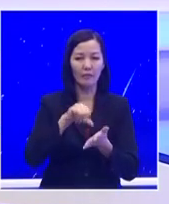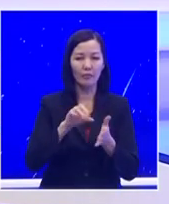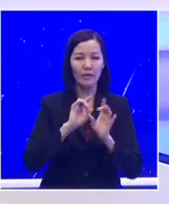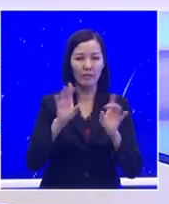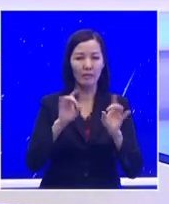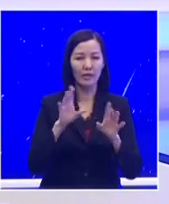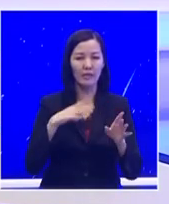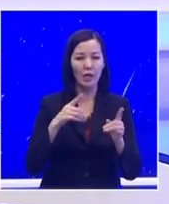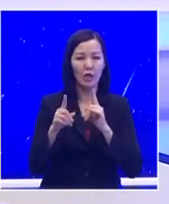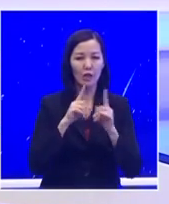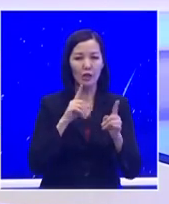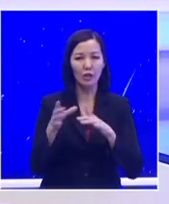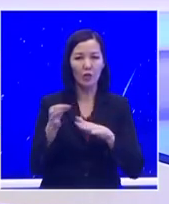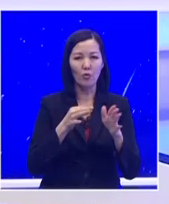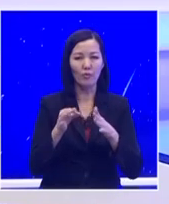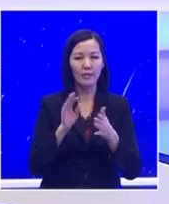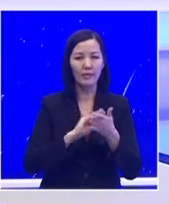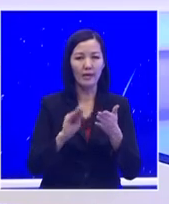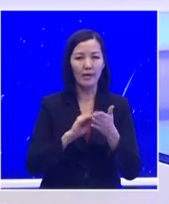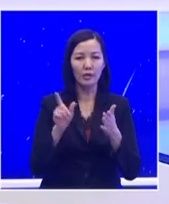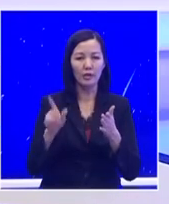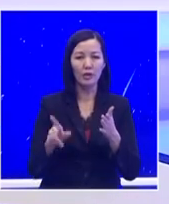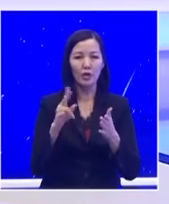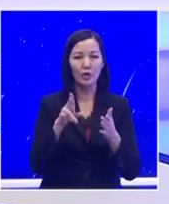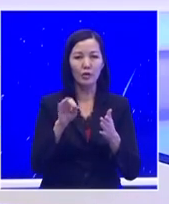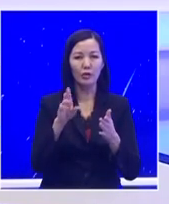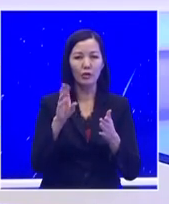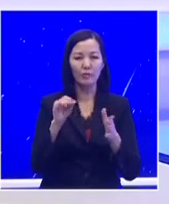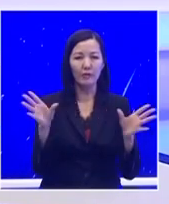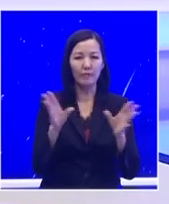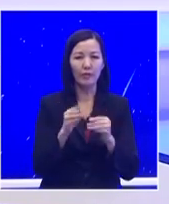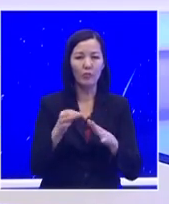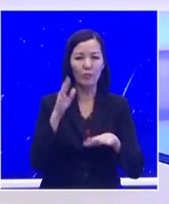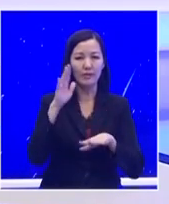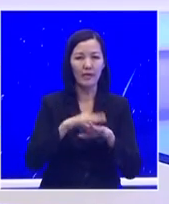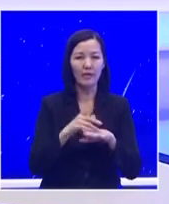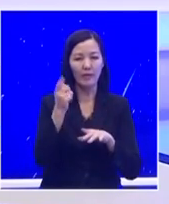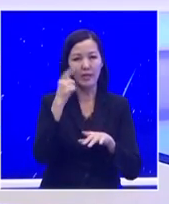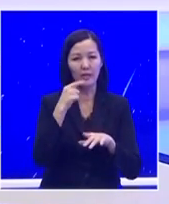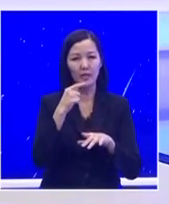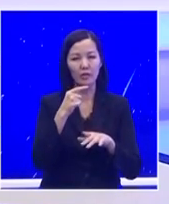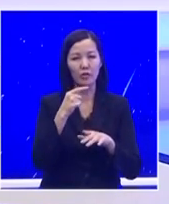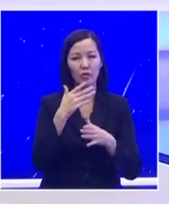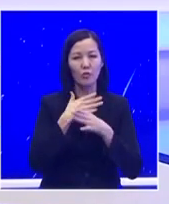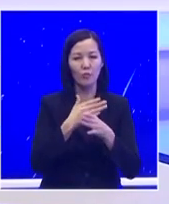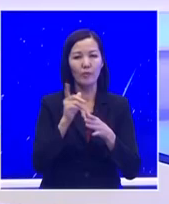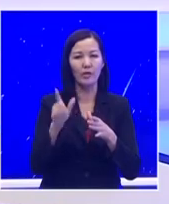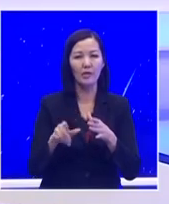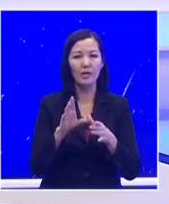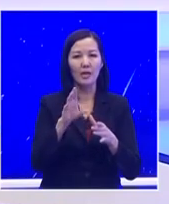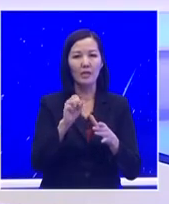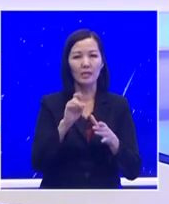шықты. Есептік жиын облыстық мәслихат хатшысы Султан Дүйсенбінов пен облыс әкімінің этика жөндегі кенешісі Ғали